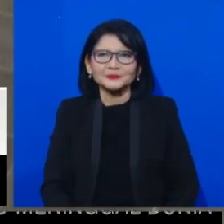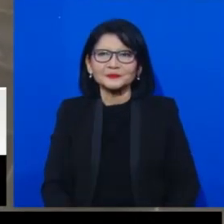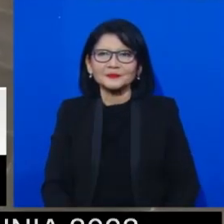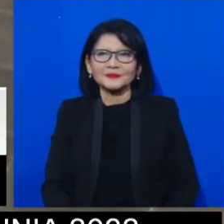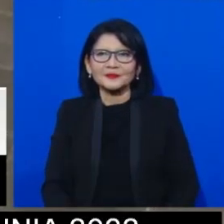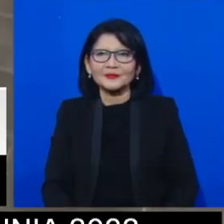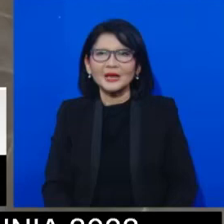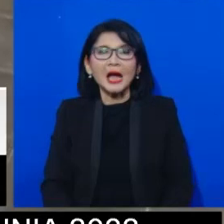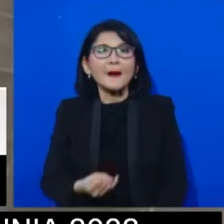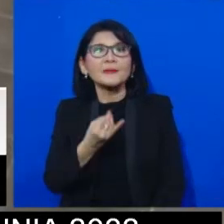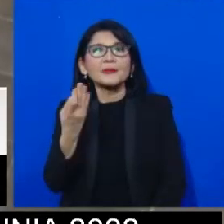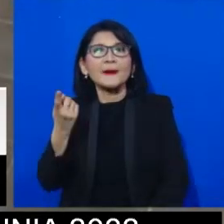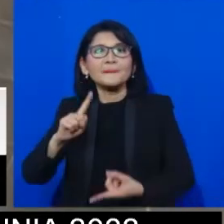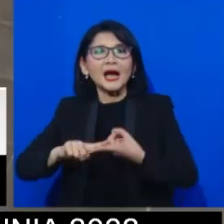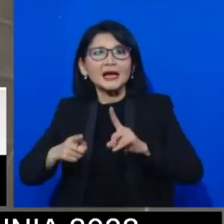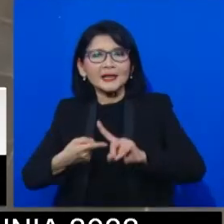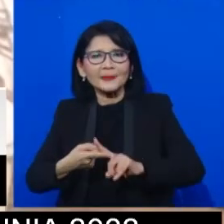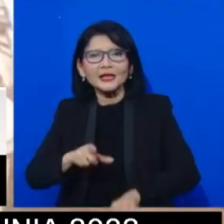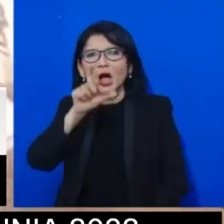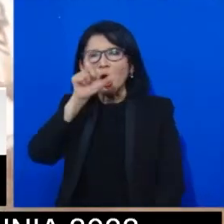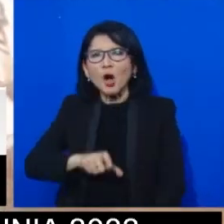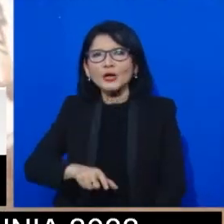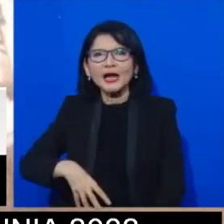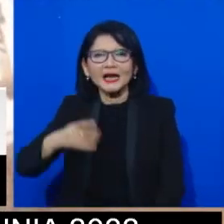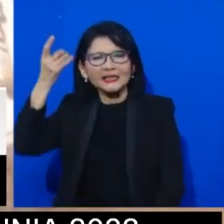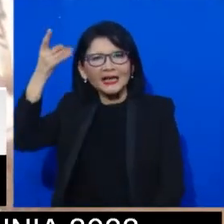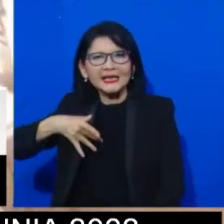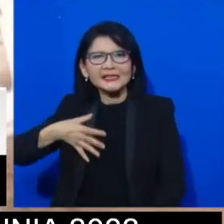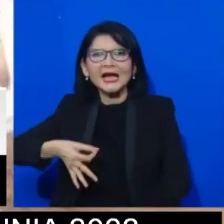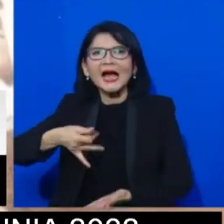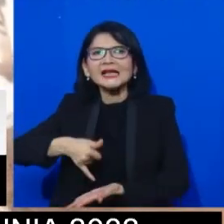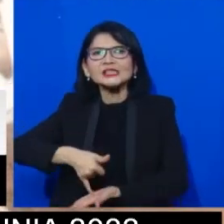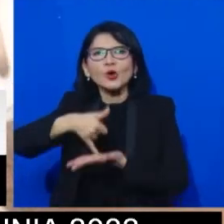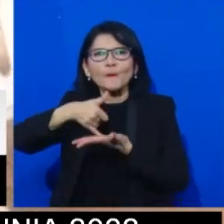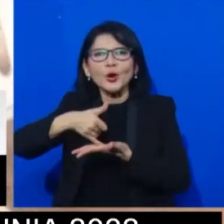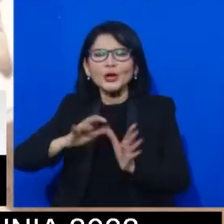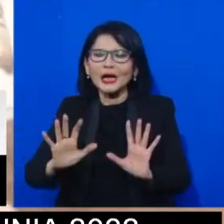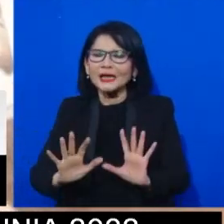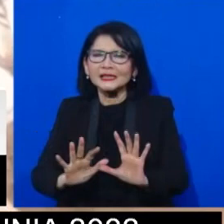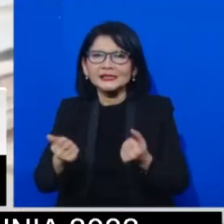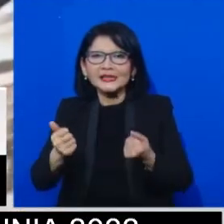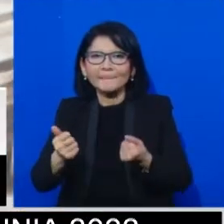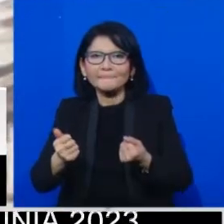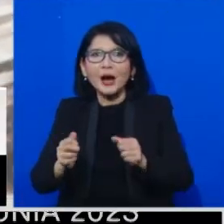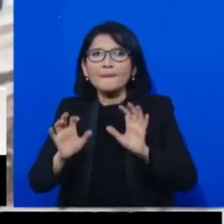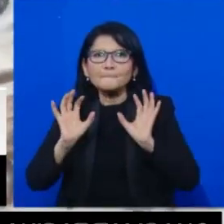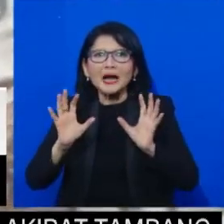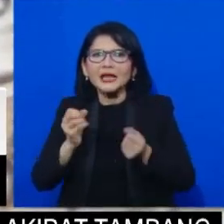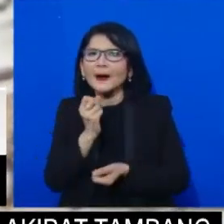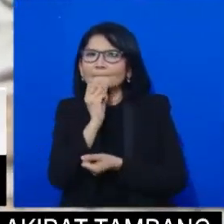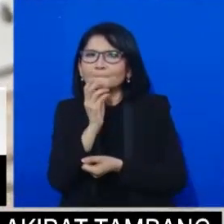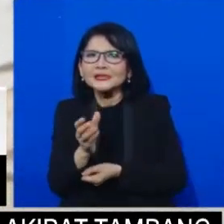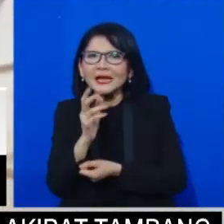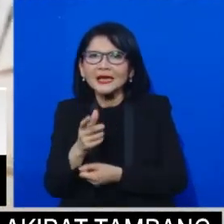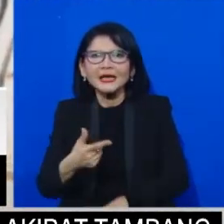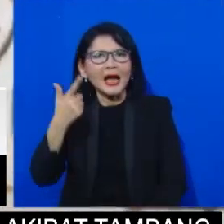Bersama sejumlah rekannya, Fatwa Dewantoro, warga desa Klien Sari Situbondo ini sibuk menyiapkan kerajinan yang sudah dipesan. Belajar